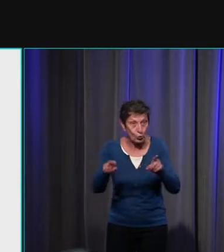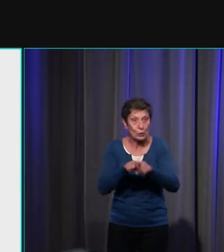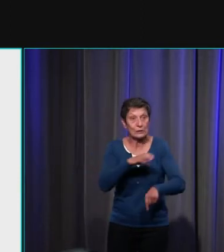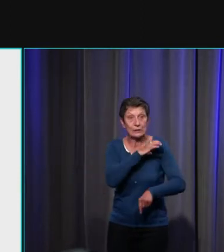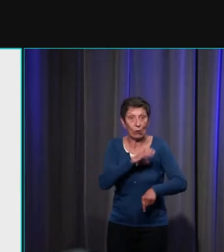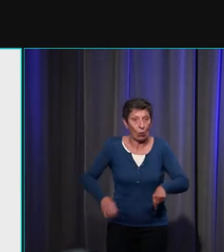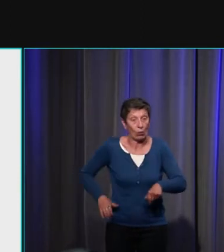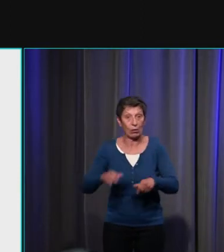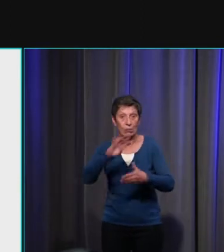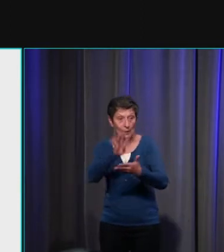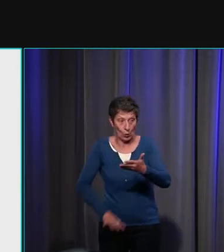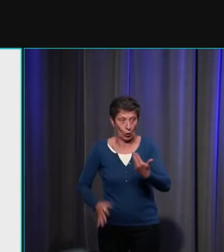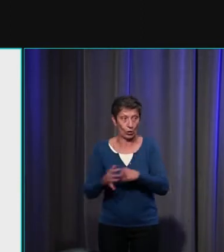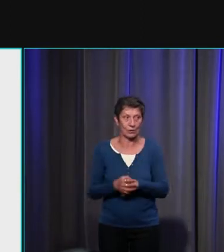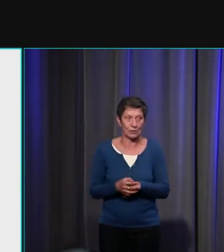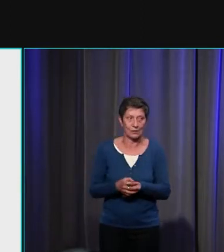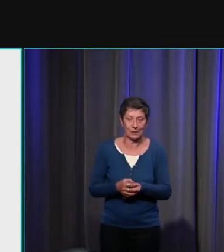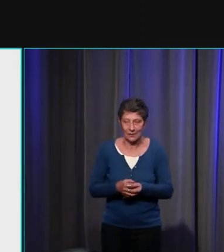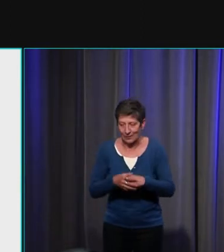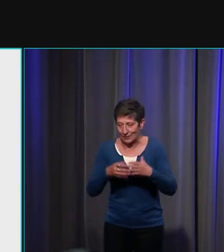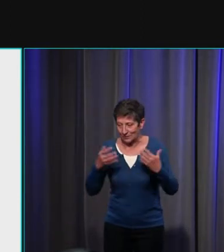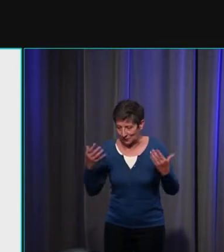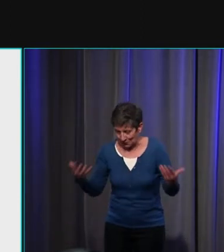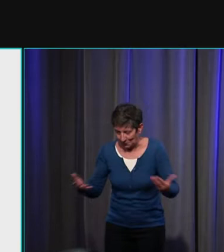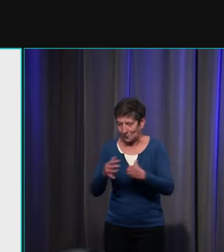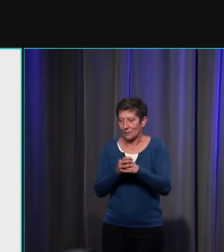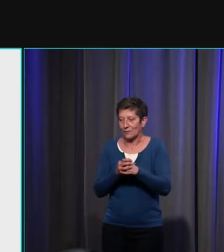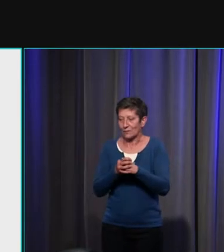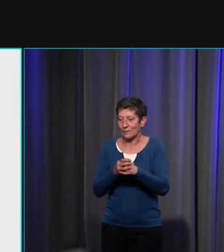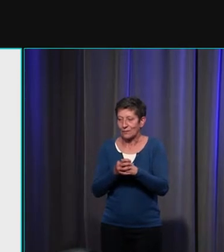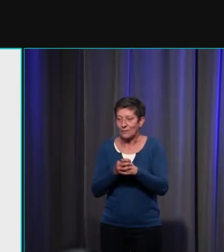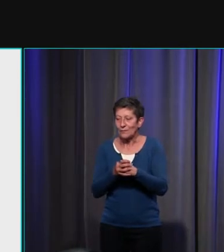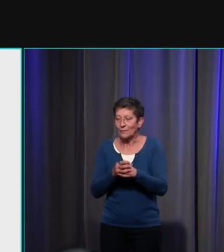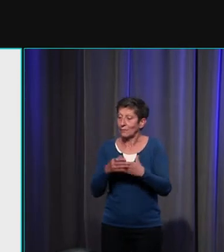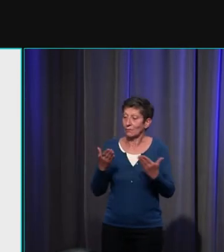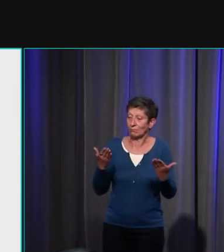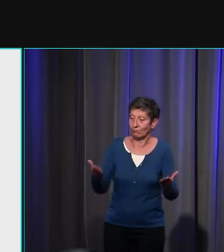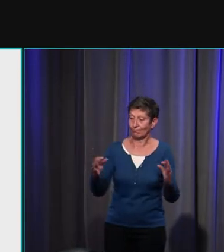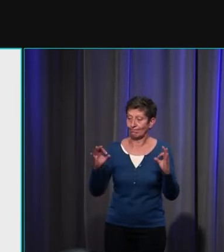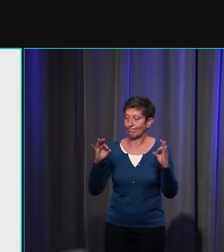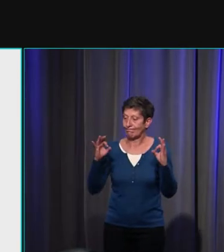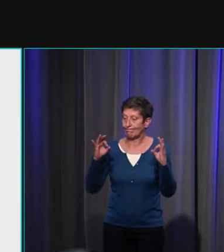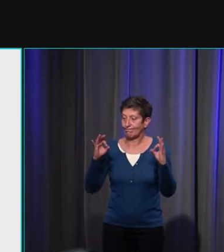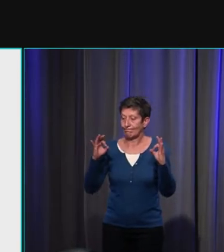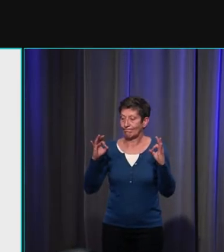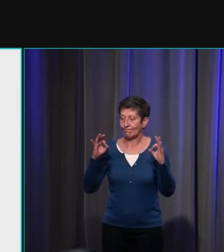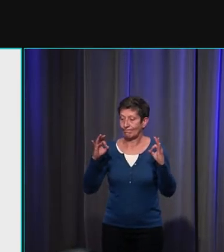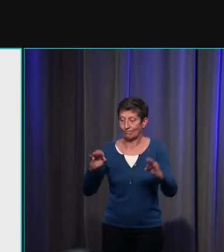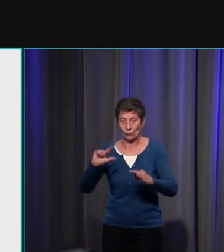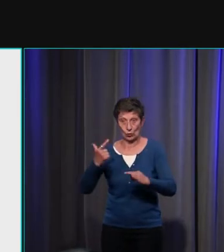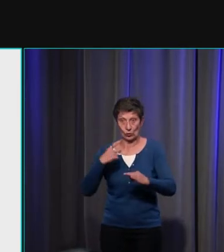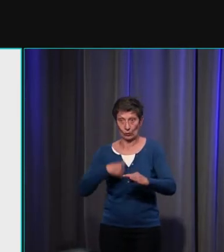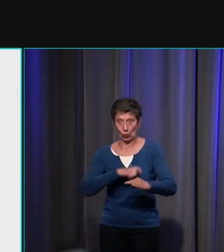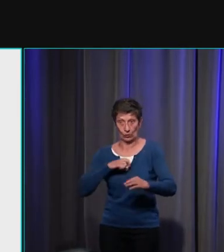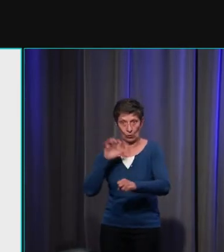où les vicomtes de de carcassonne nîmes donc là vous avez à nouveau dès qu'il seconde croisade contre des